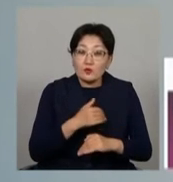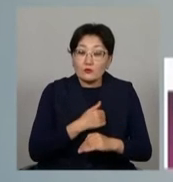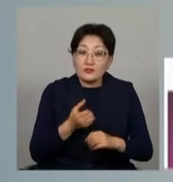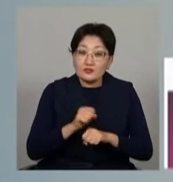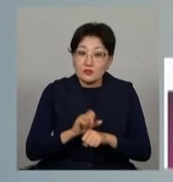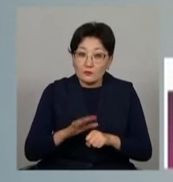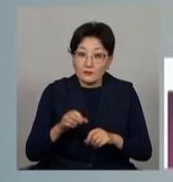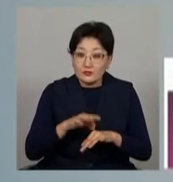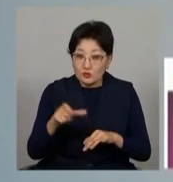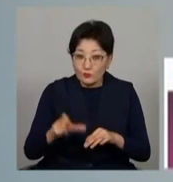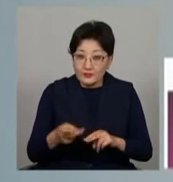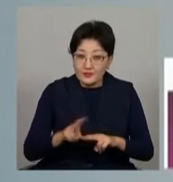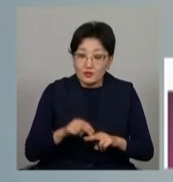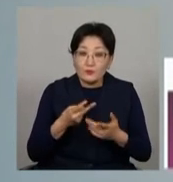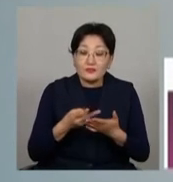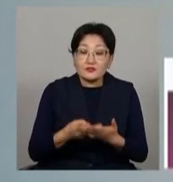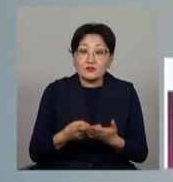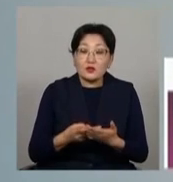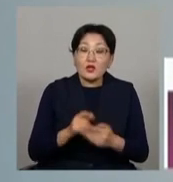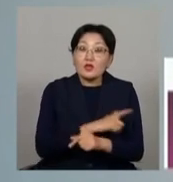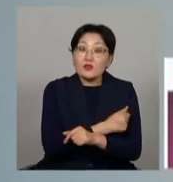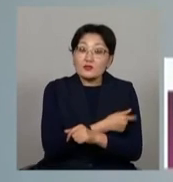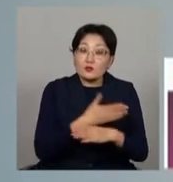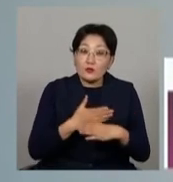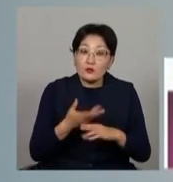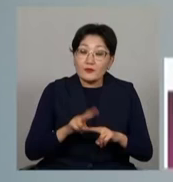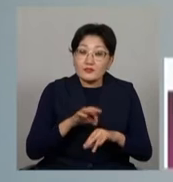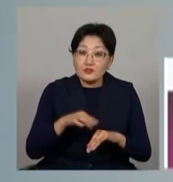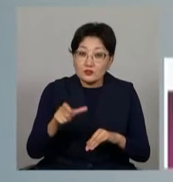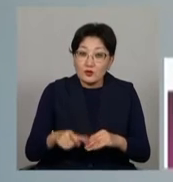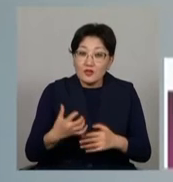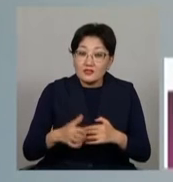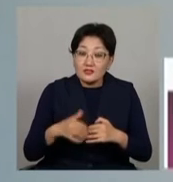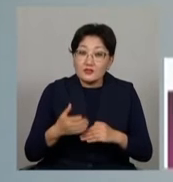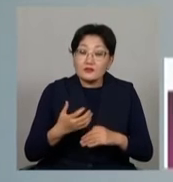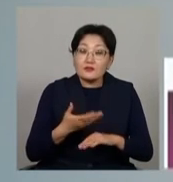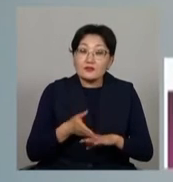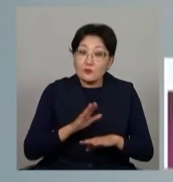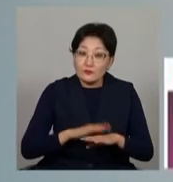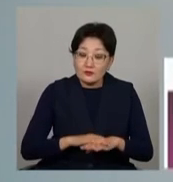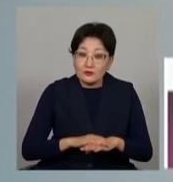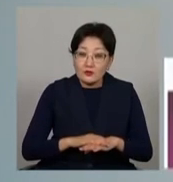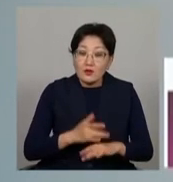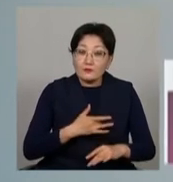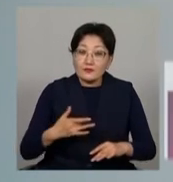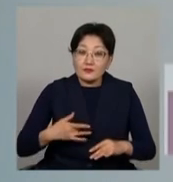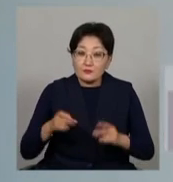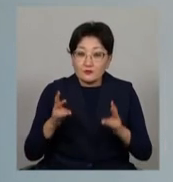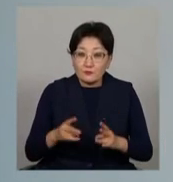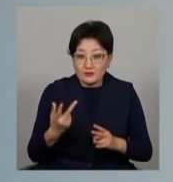остановиться на тех пациентах, которые поступили по скорой помощи. Это пациенты средней степени тяжести с поражением легких